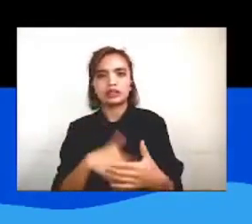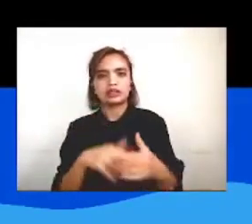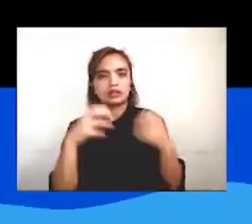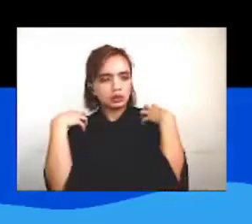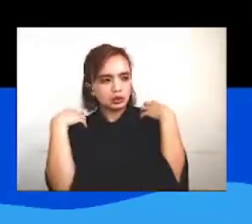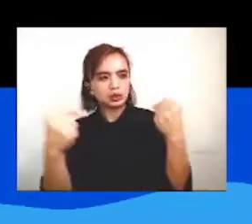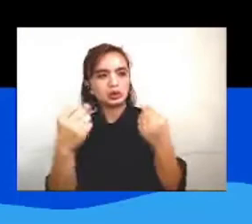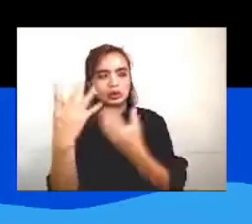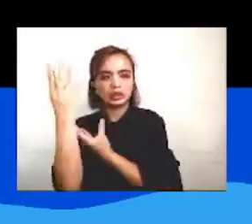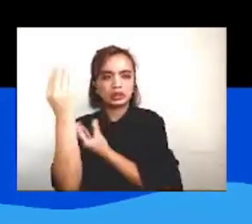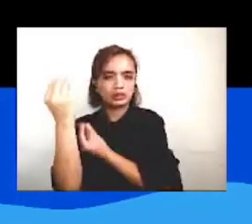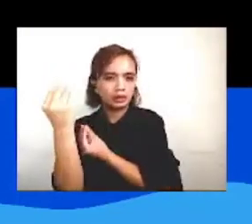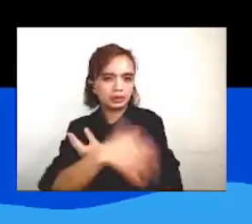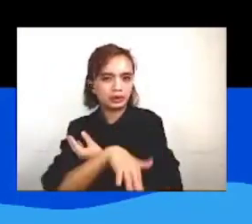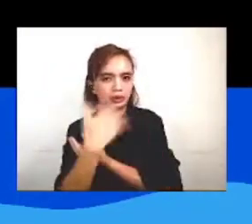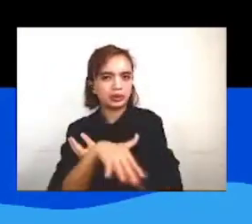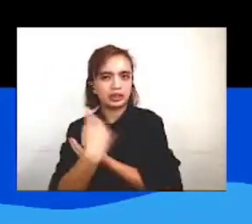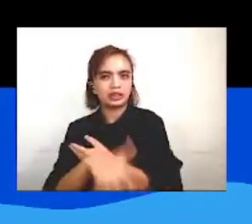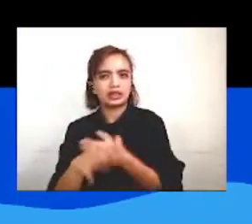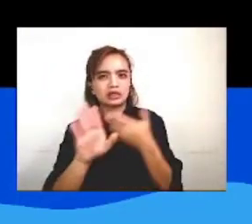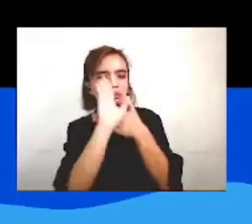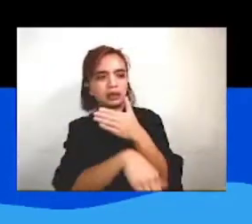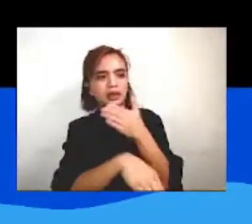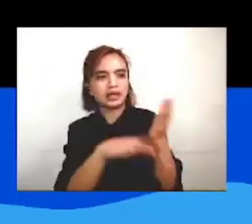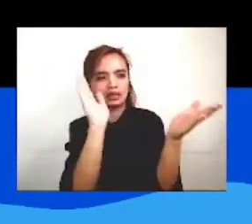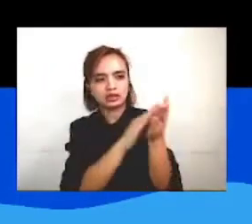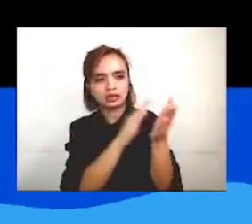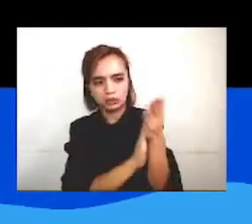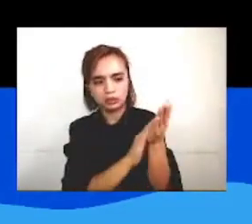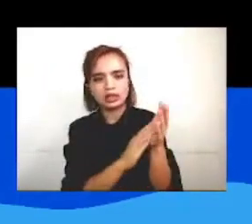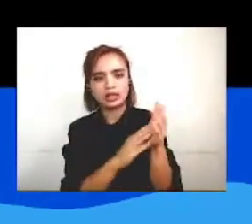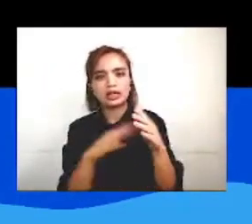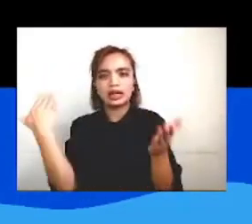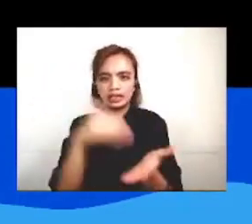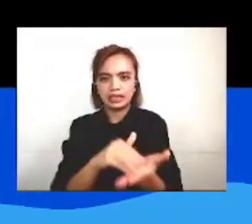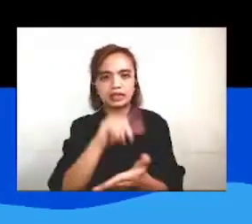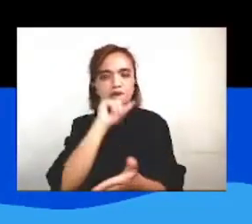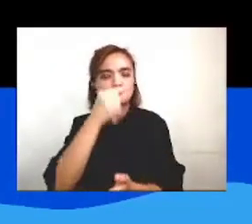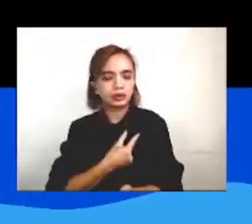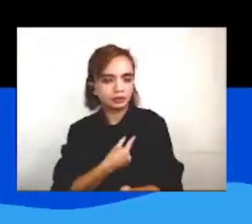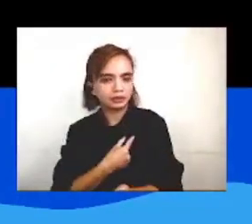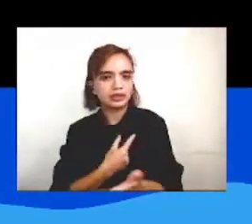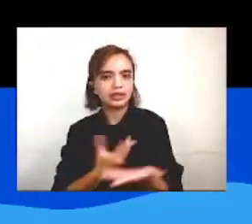eskwela. Muli, binabati po namin kayo dyan sa SDO Caloocan.